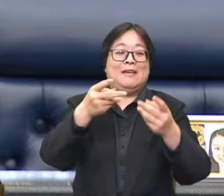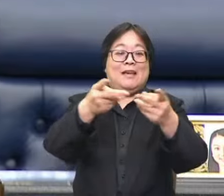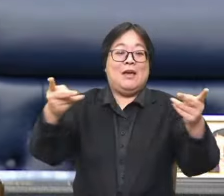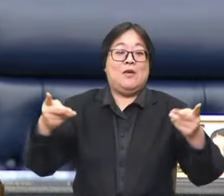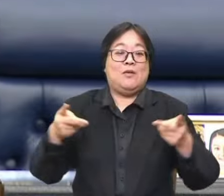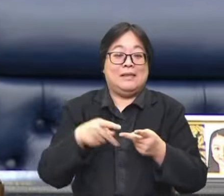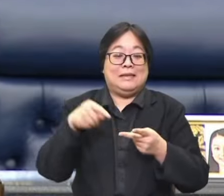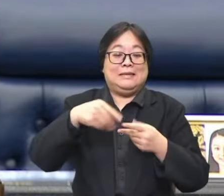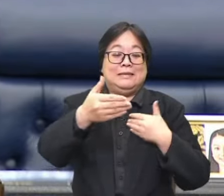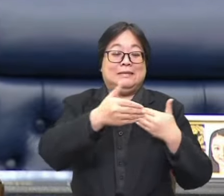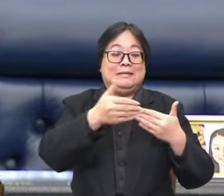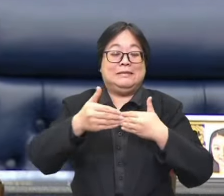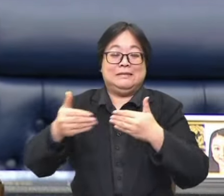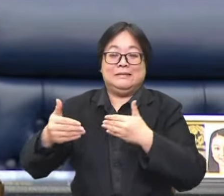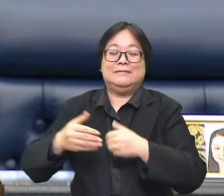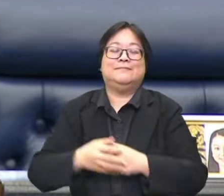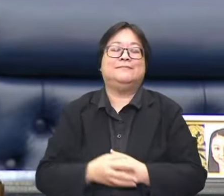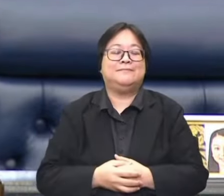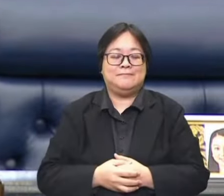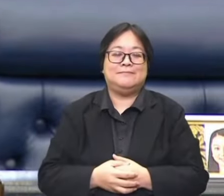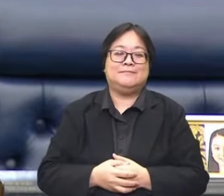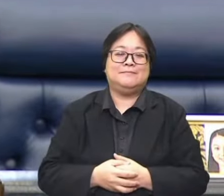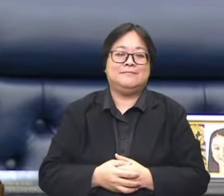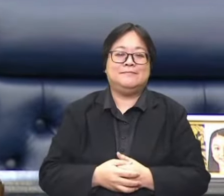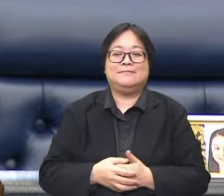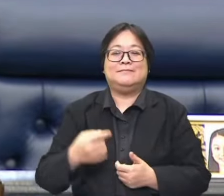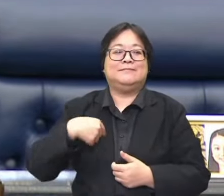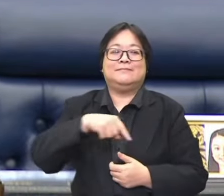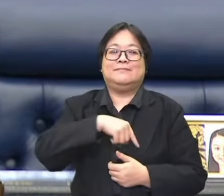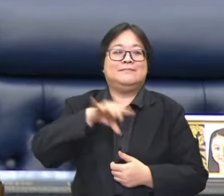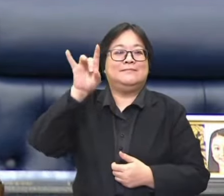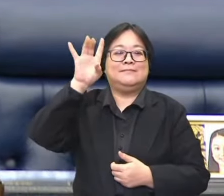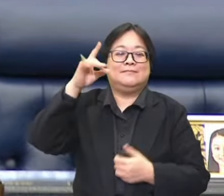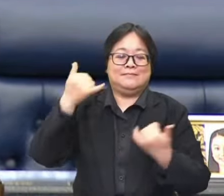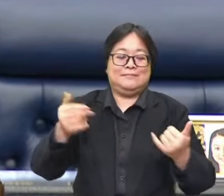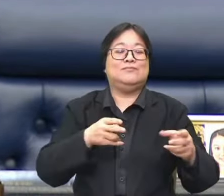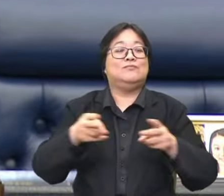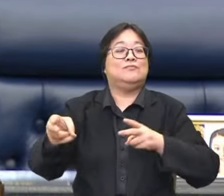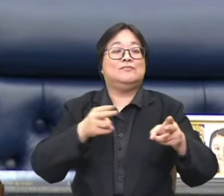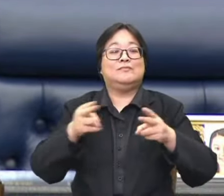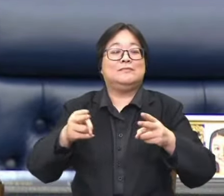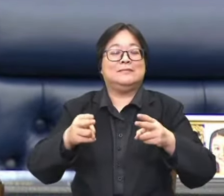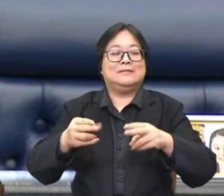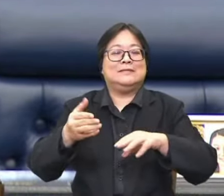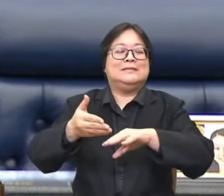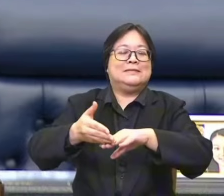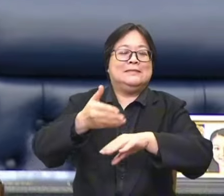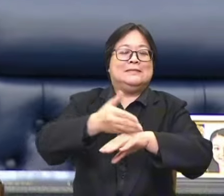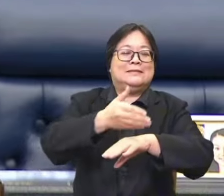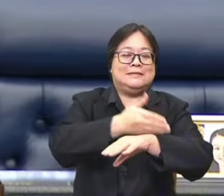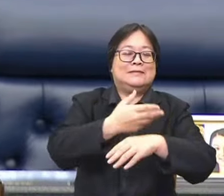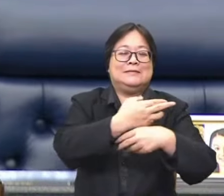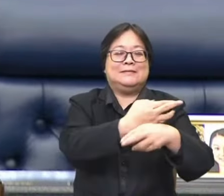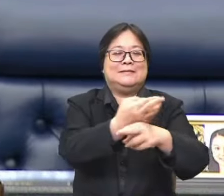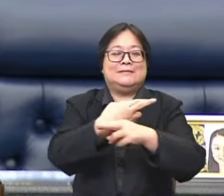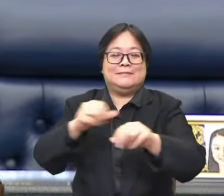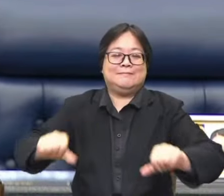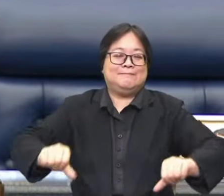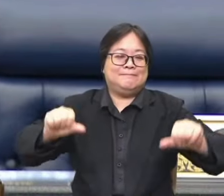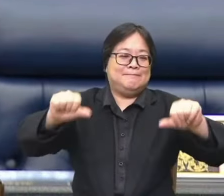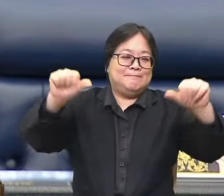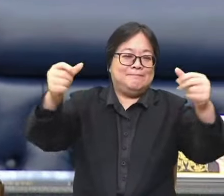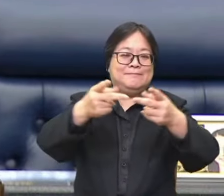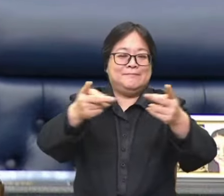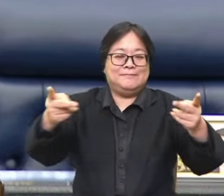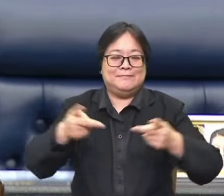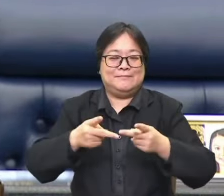dengan di Jalan Masjid India tersebut, dan kita insyaAllah sedang dalam usaha untuk memperbaiki dan menambah baik